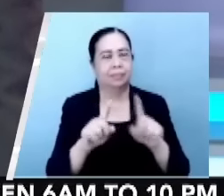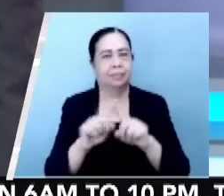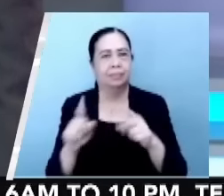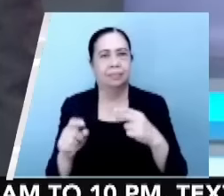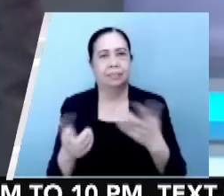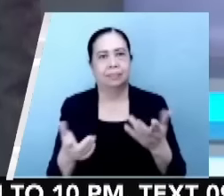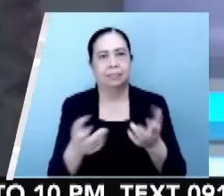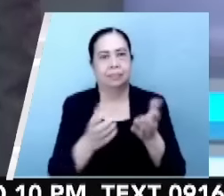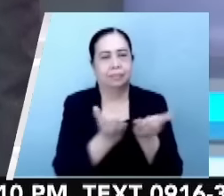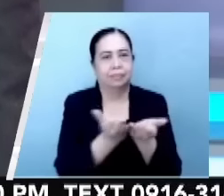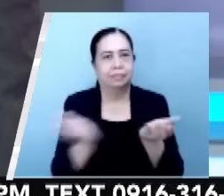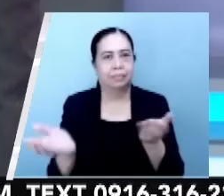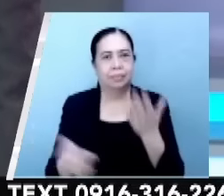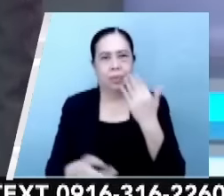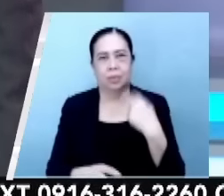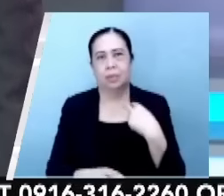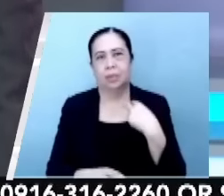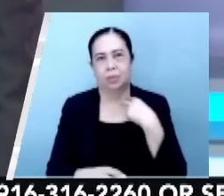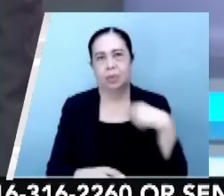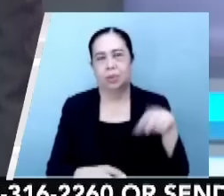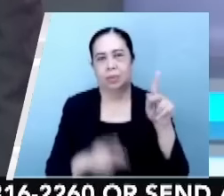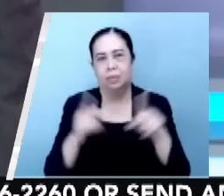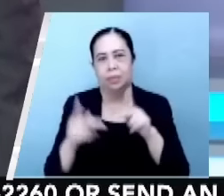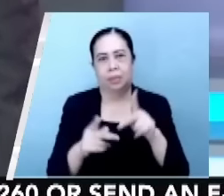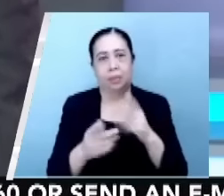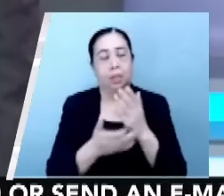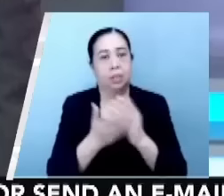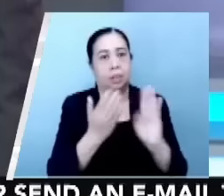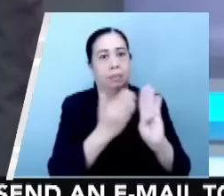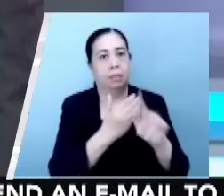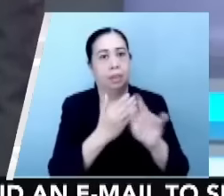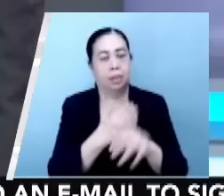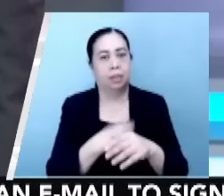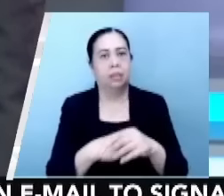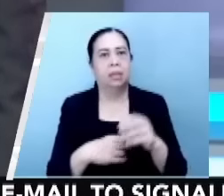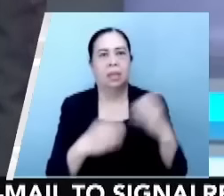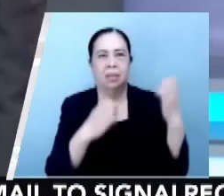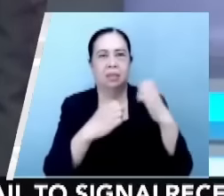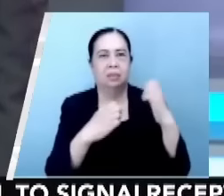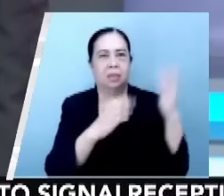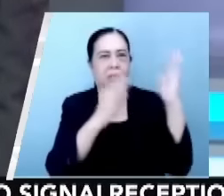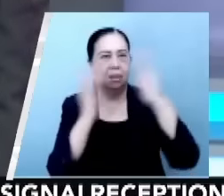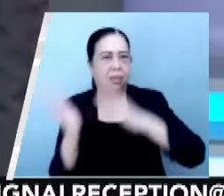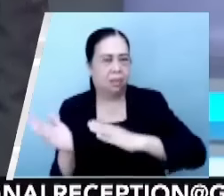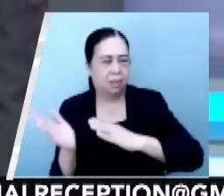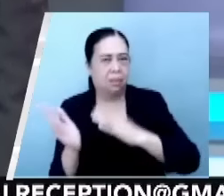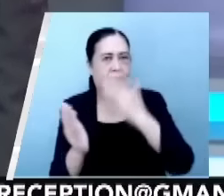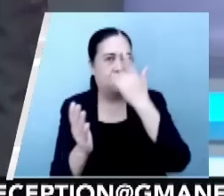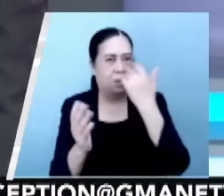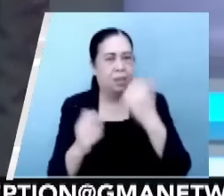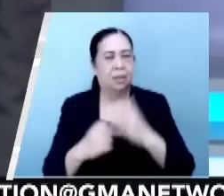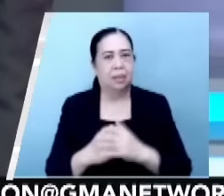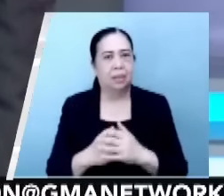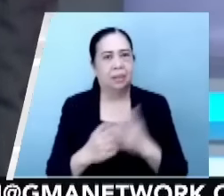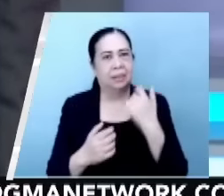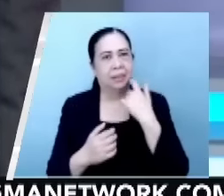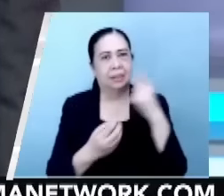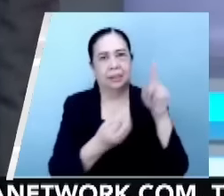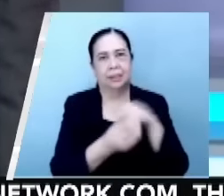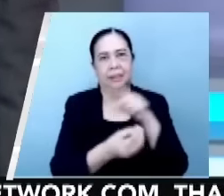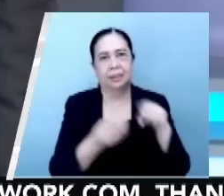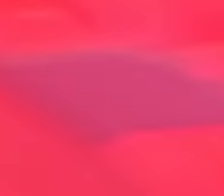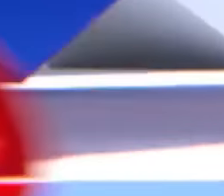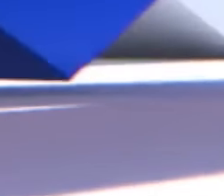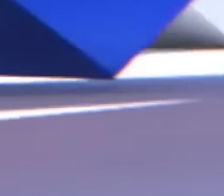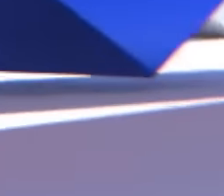Aghon. Bagamat may ilang barkong balikbyahe na, asahan ng delay sa iba pa dahil sa mga naunang kanselasyon. Nakatutok si